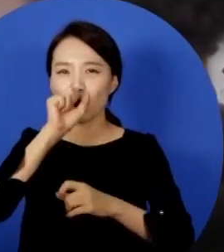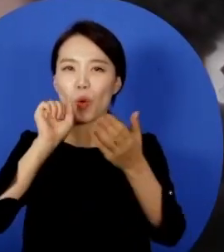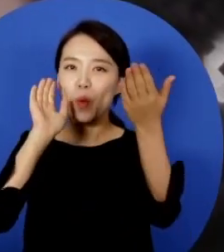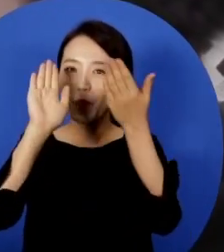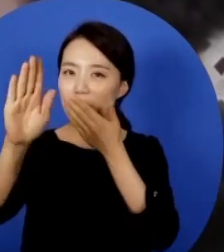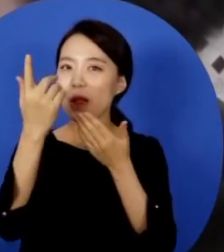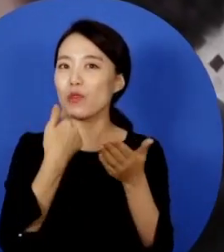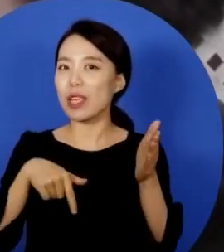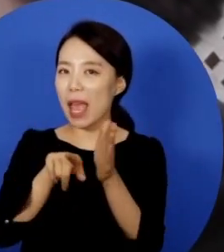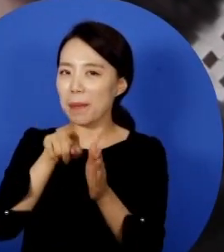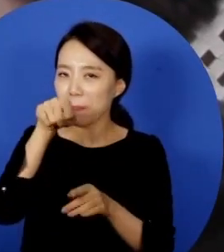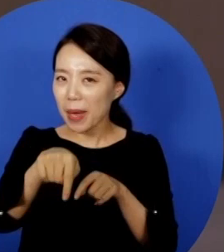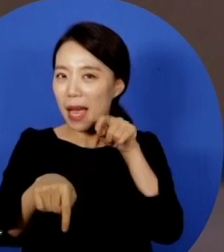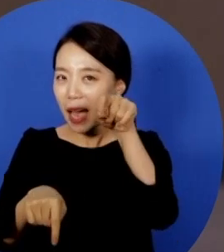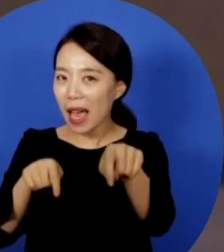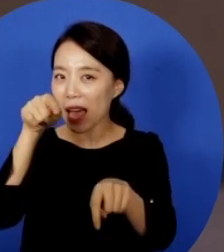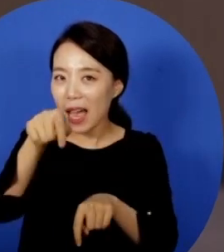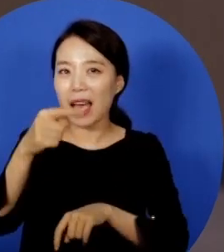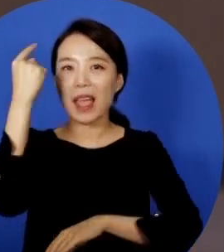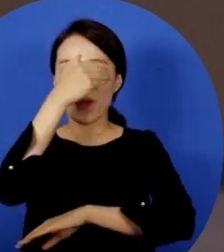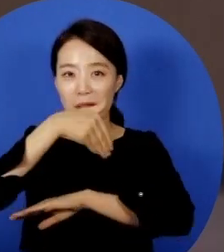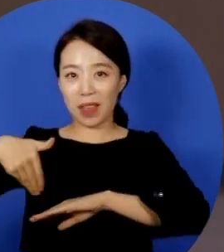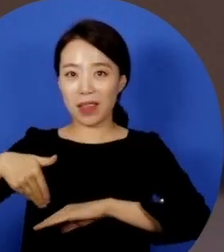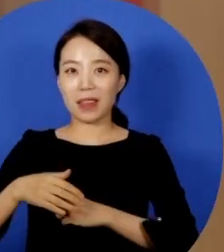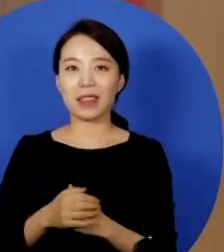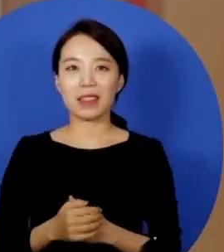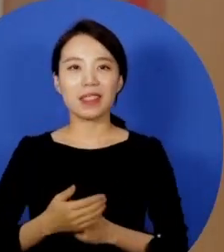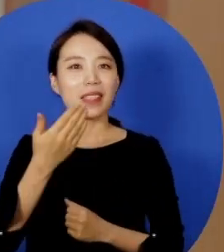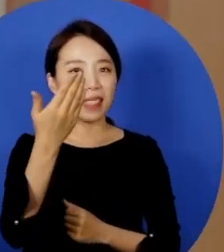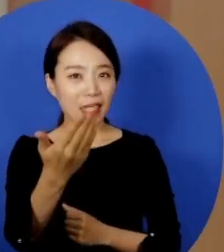밝은 미래를 향해 앞으로 나아갈 것입니다.